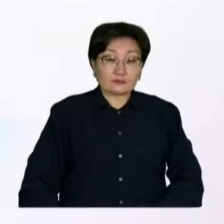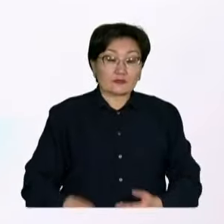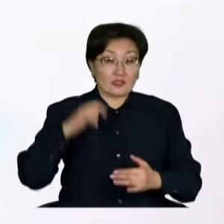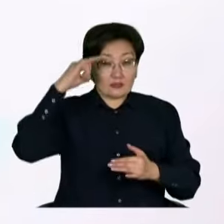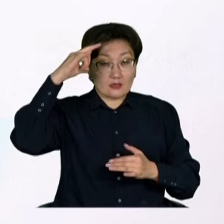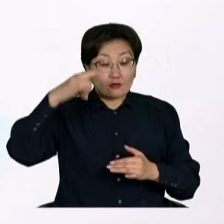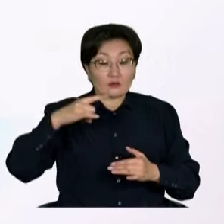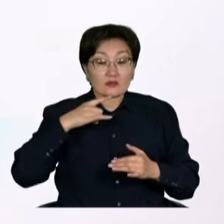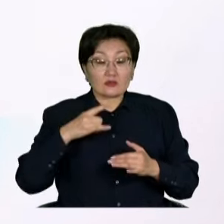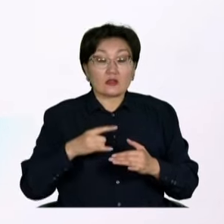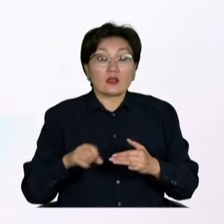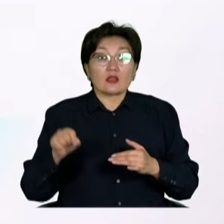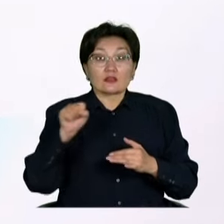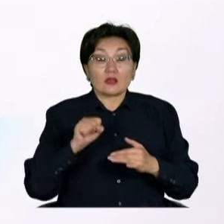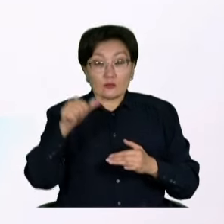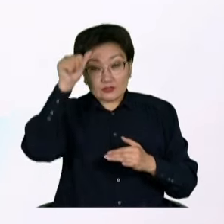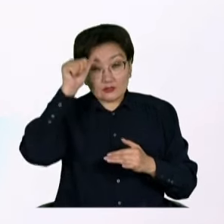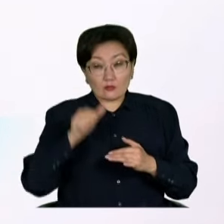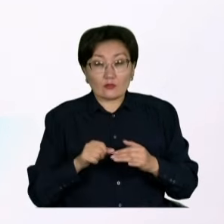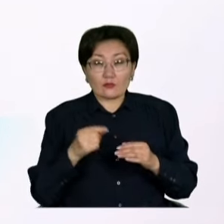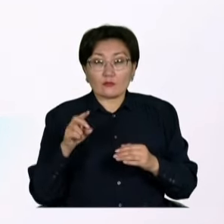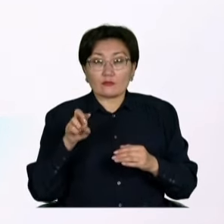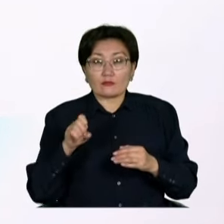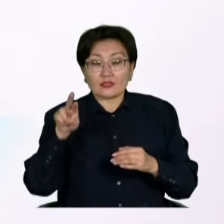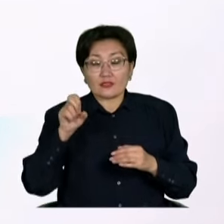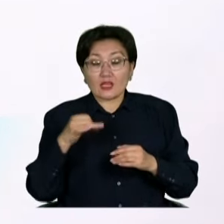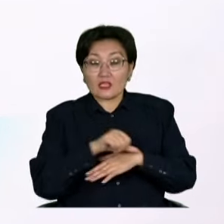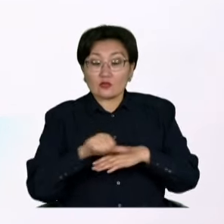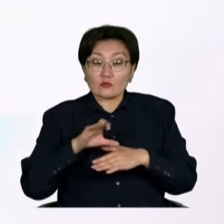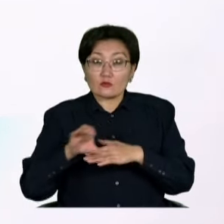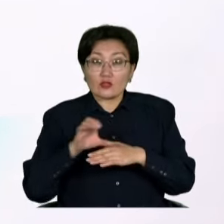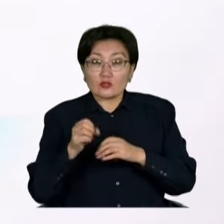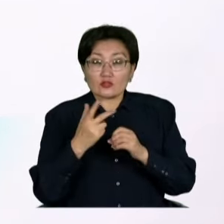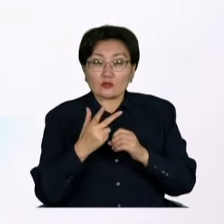Қазақстан қаңтар тамыз айларында бидай экспорты